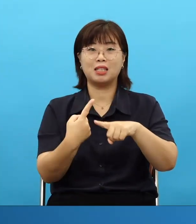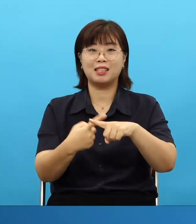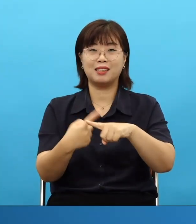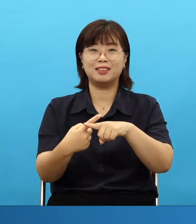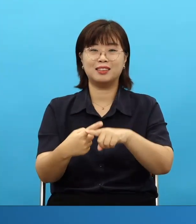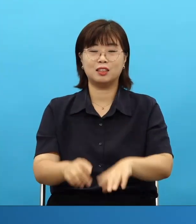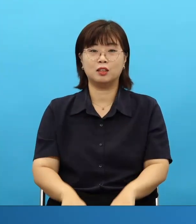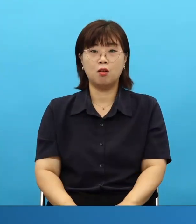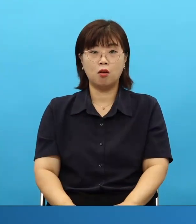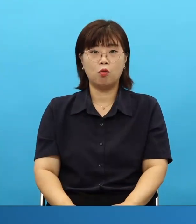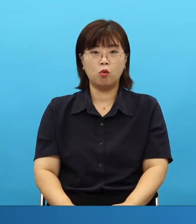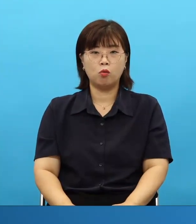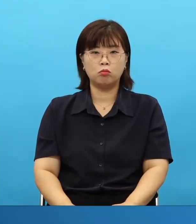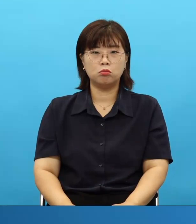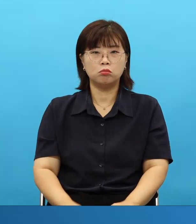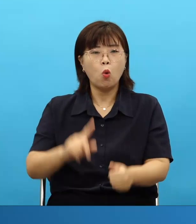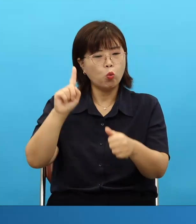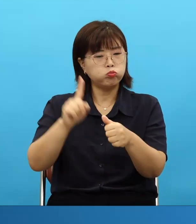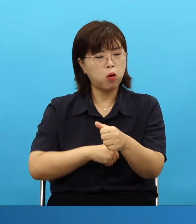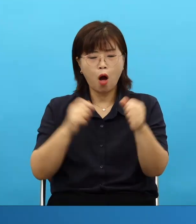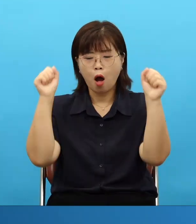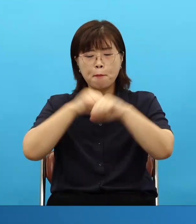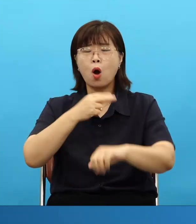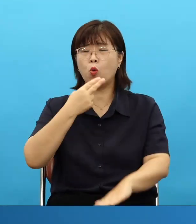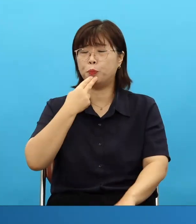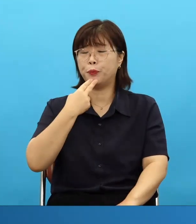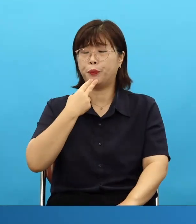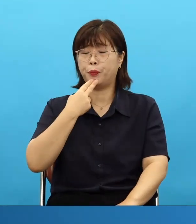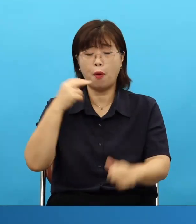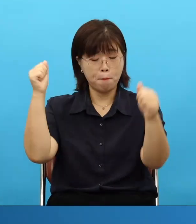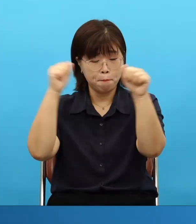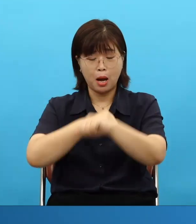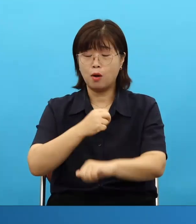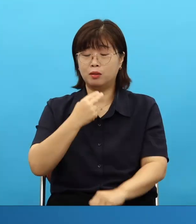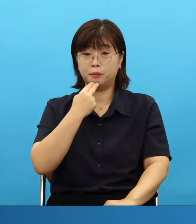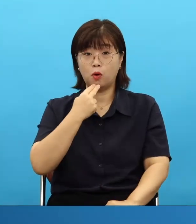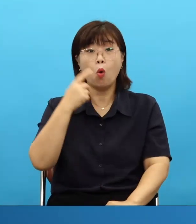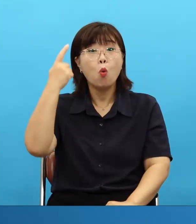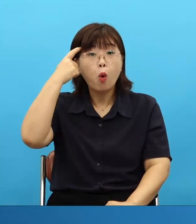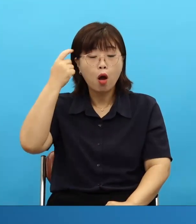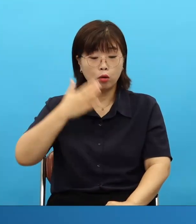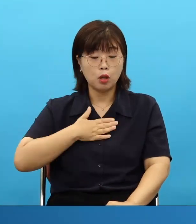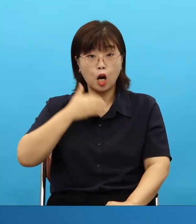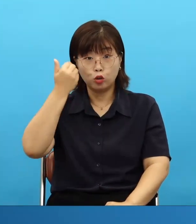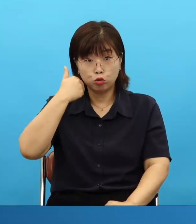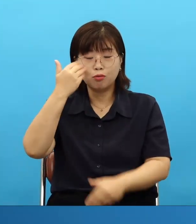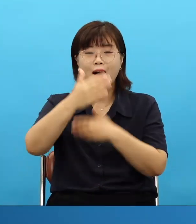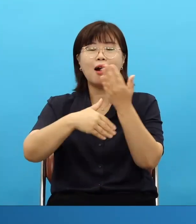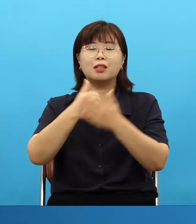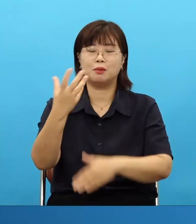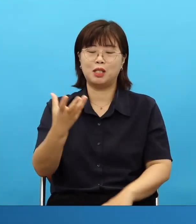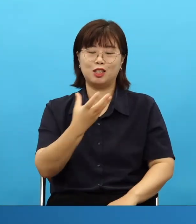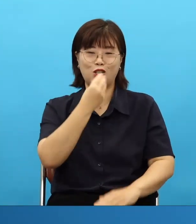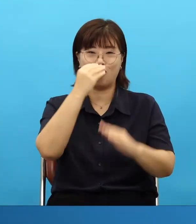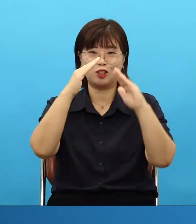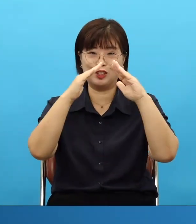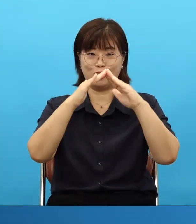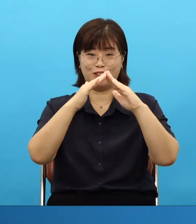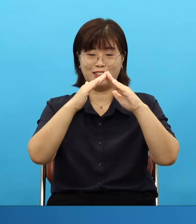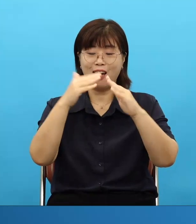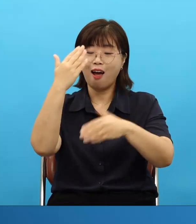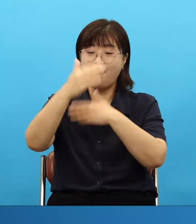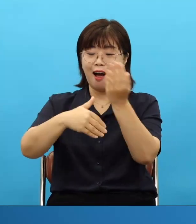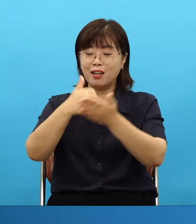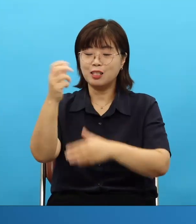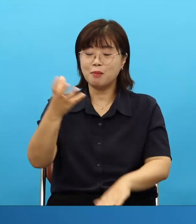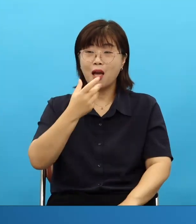절대 망할 수가 없습니다. And I'm sorry to say that you cannot be destroyed even if you wish it. 하나님의 성령이 너희 안에 거하는